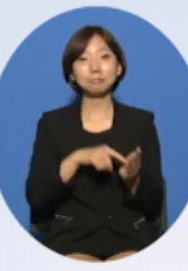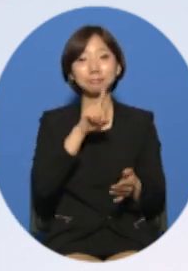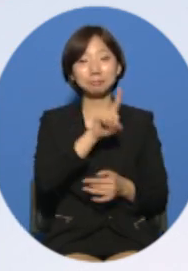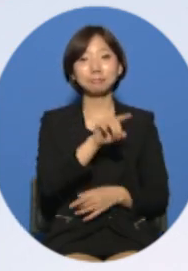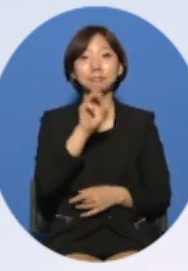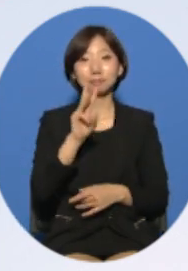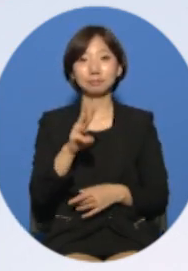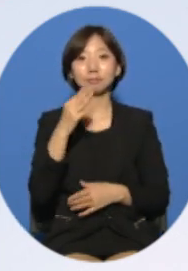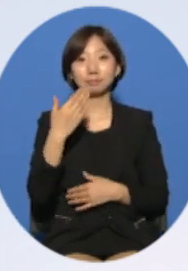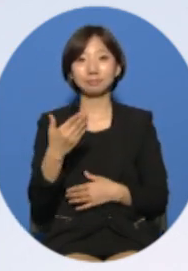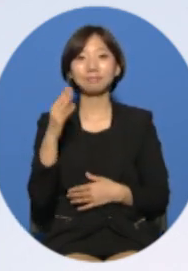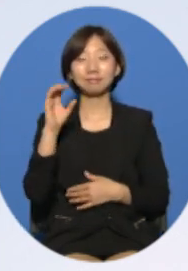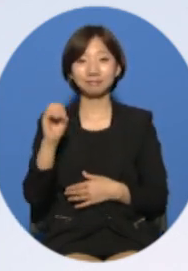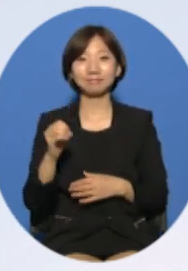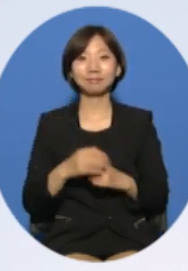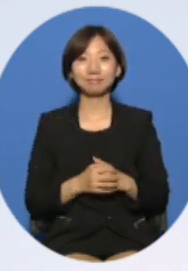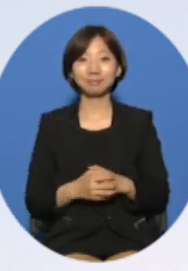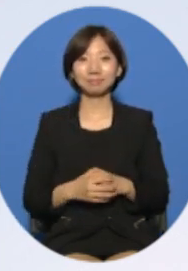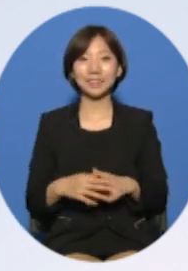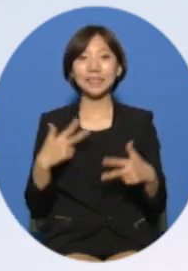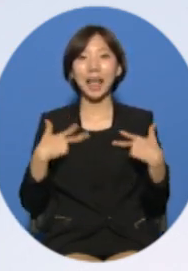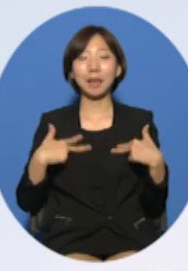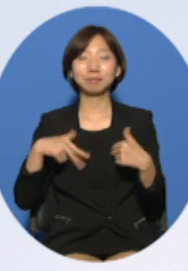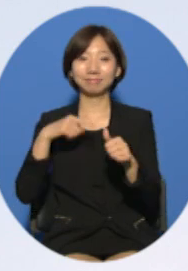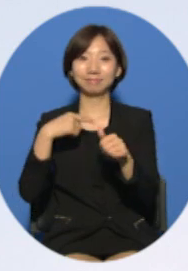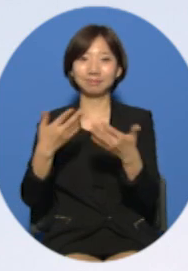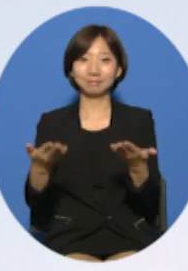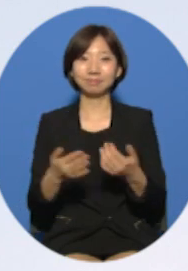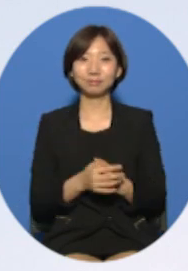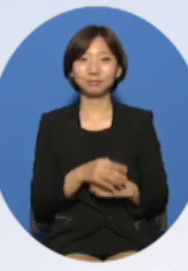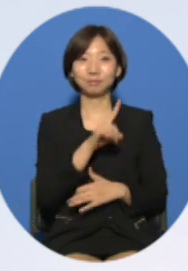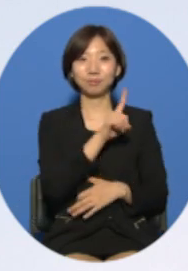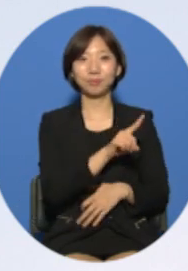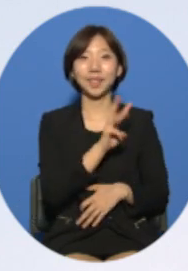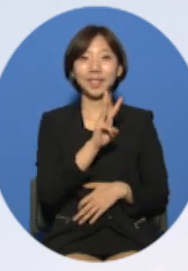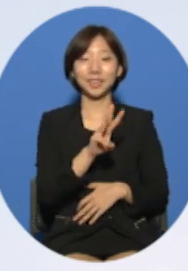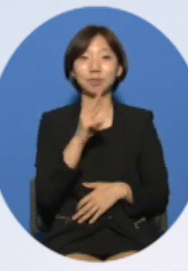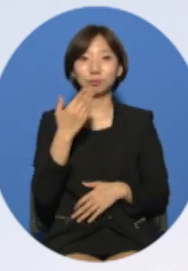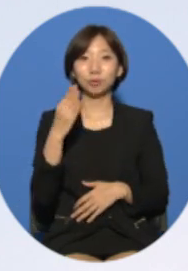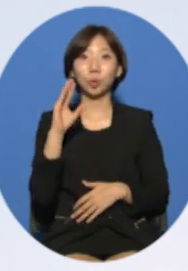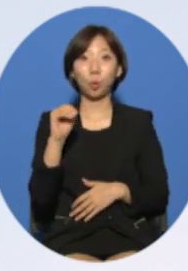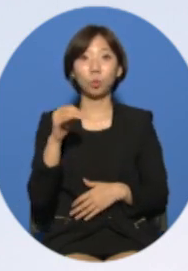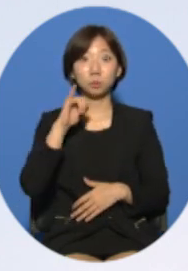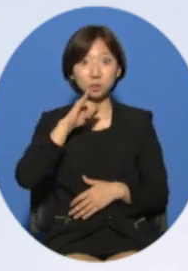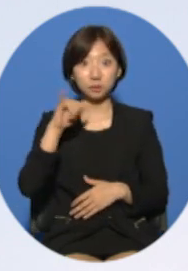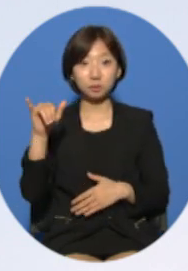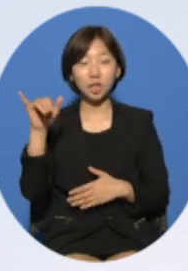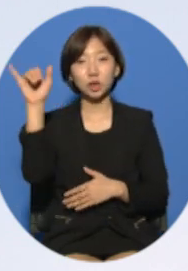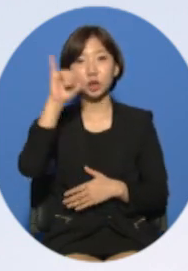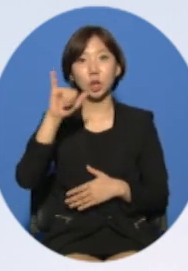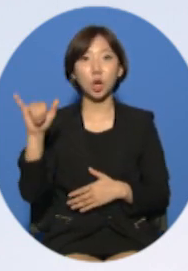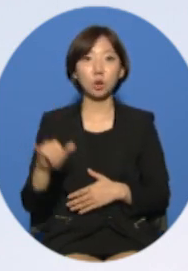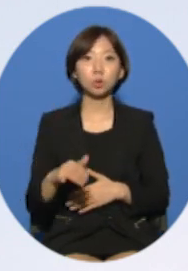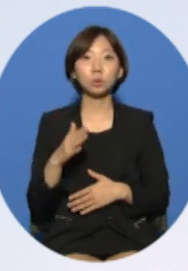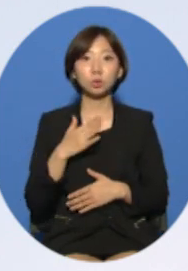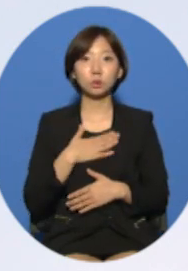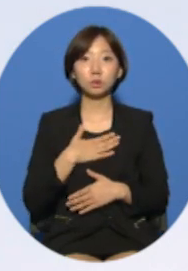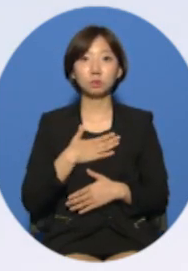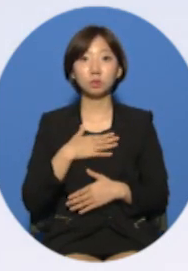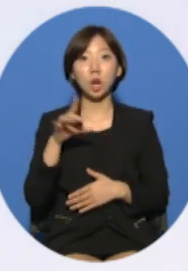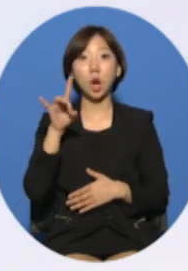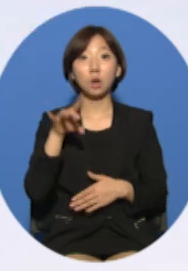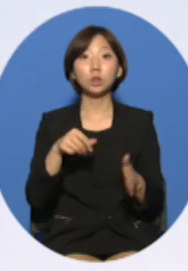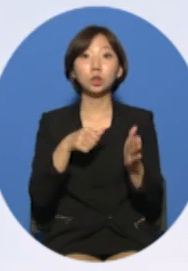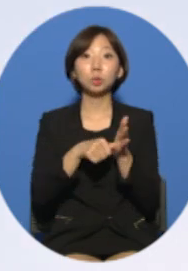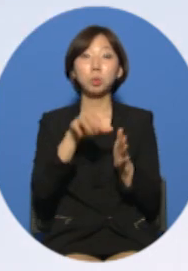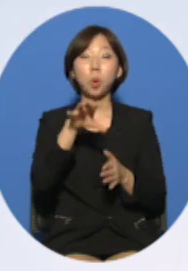1390이요. 그냥 한번 재미를 해봤습니다. 알겠습니다. 그래서 1390을 누르면은 아들 전국 어디에서나 우리 선거관리인에 직접 연결되기 때문에